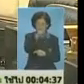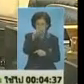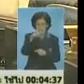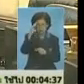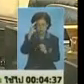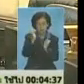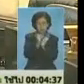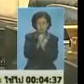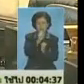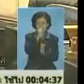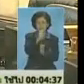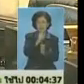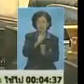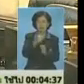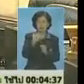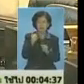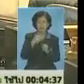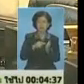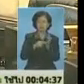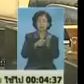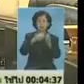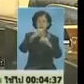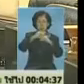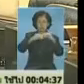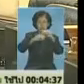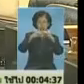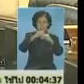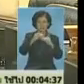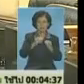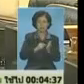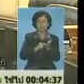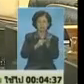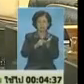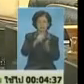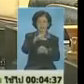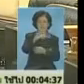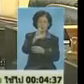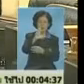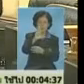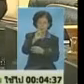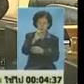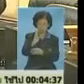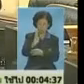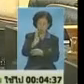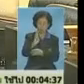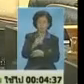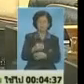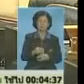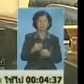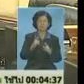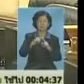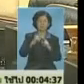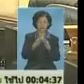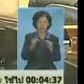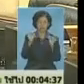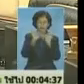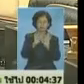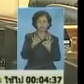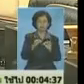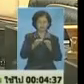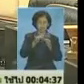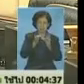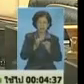ก็สั่งการให้มีการเสนอโครงการก็เสนอมา396ประเด็นสำคัญก็คือว่าอนุมั